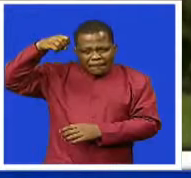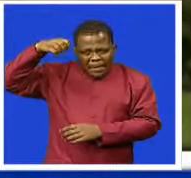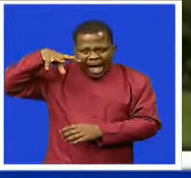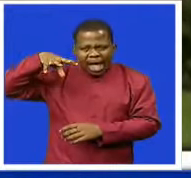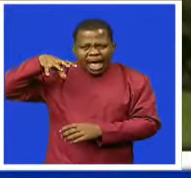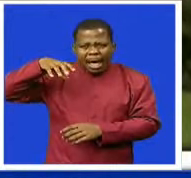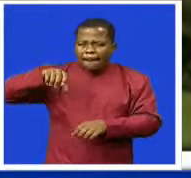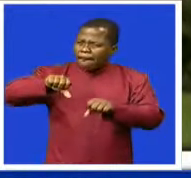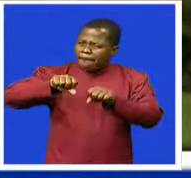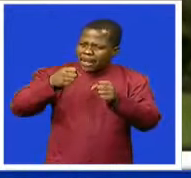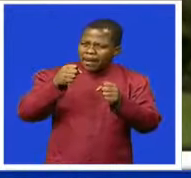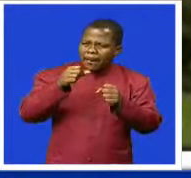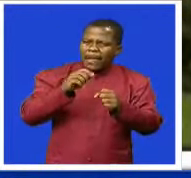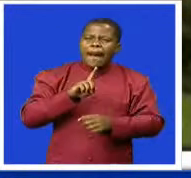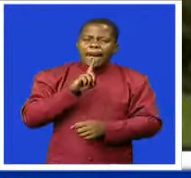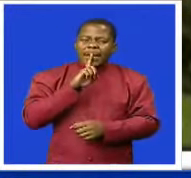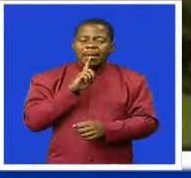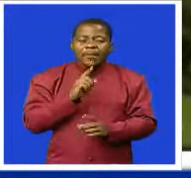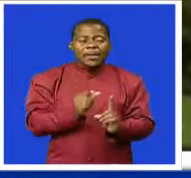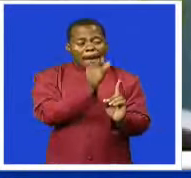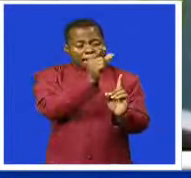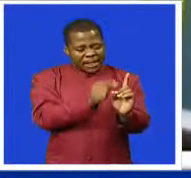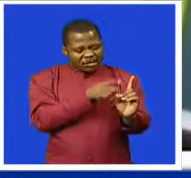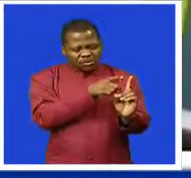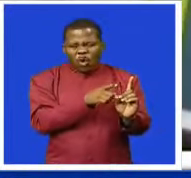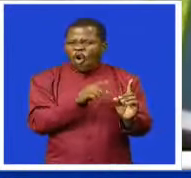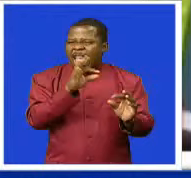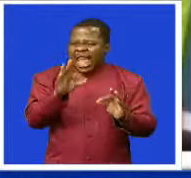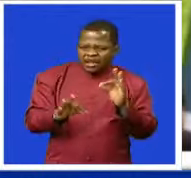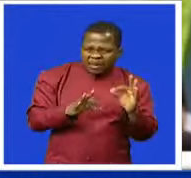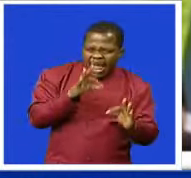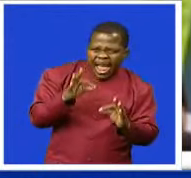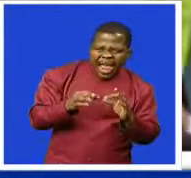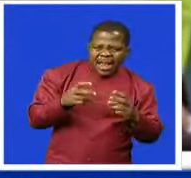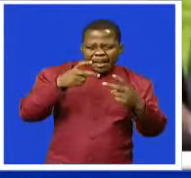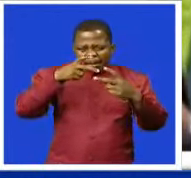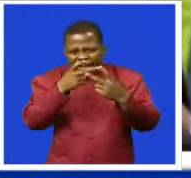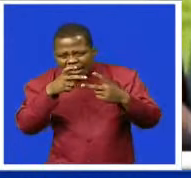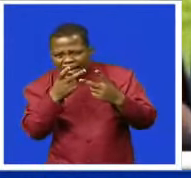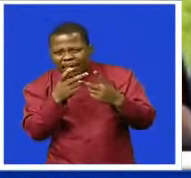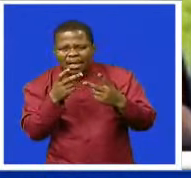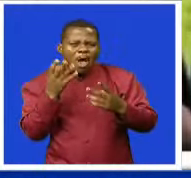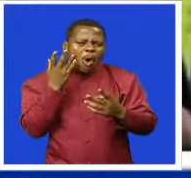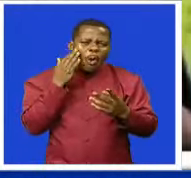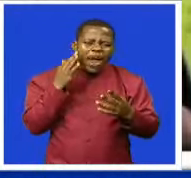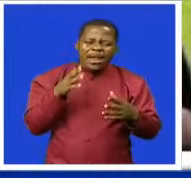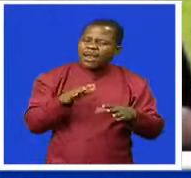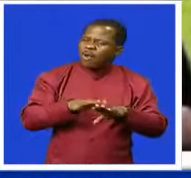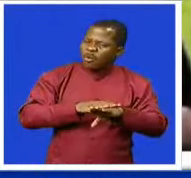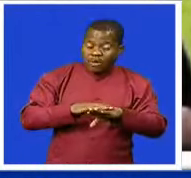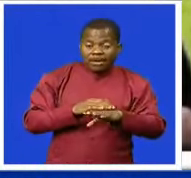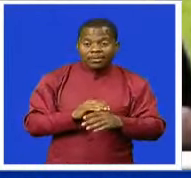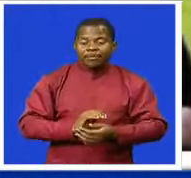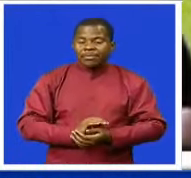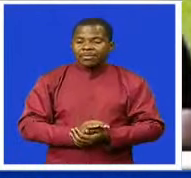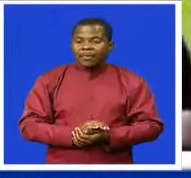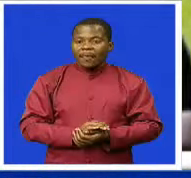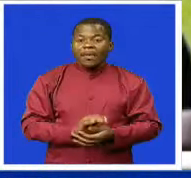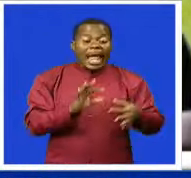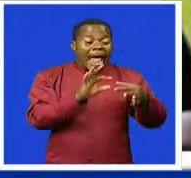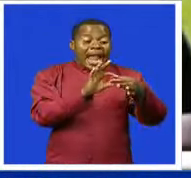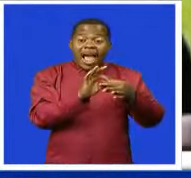bona batakukhavarisha diphi tindleko. Umlawuli utawuchubeka nekuthatha imivo yesive netinhlangano kanye nabo